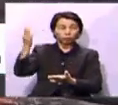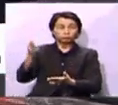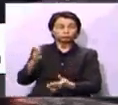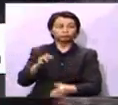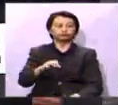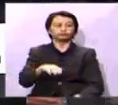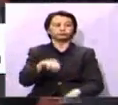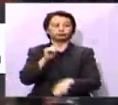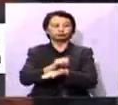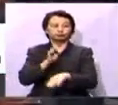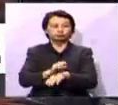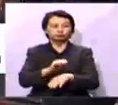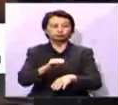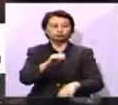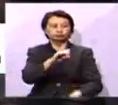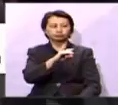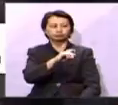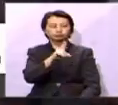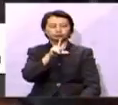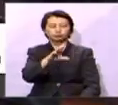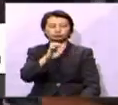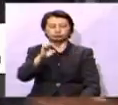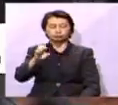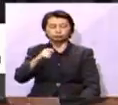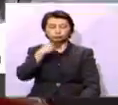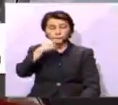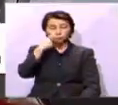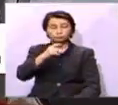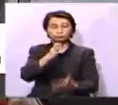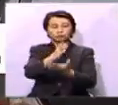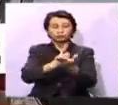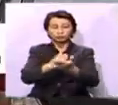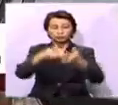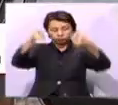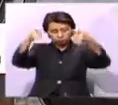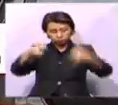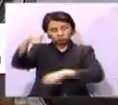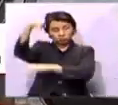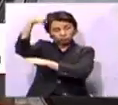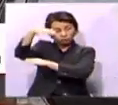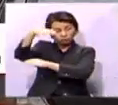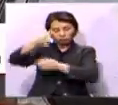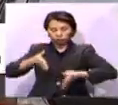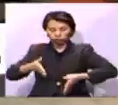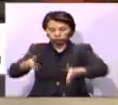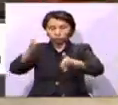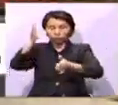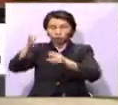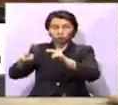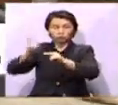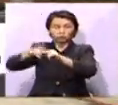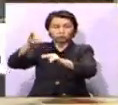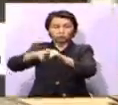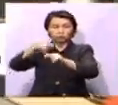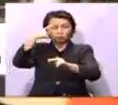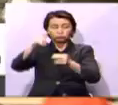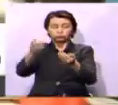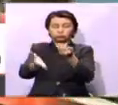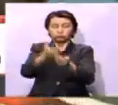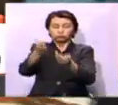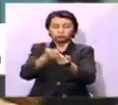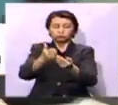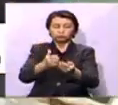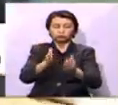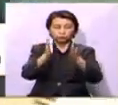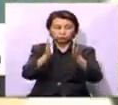Penasihat DBKL, Datuk Lau Hui Kiong berkata beberapa tiang lampu di jalan tersebut akan ditambah untuk kemudahan